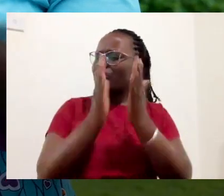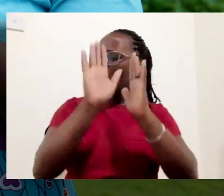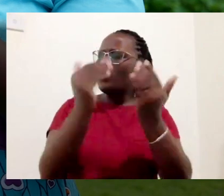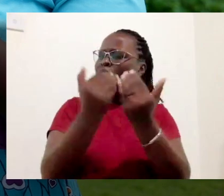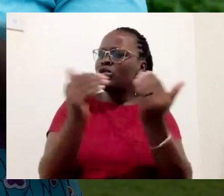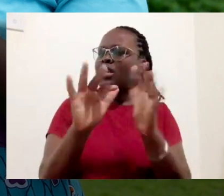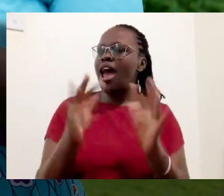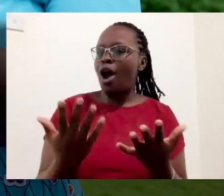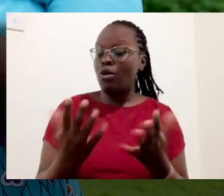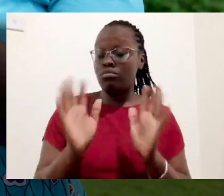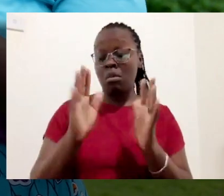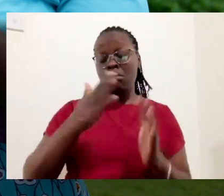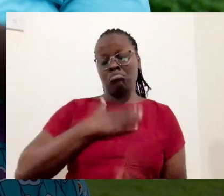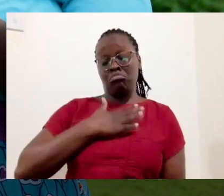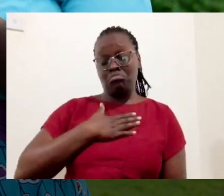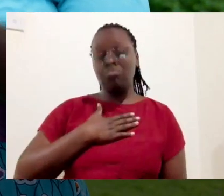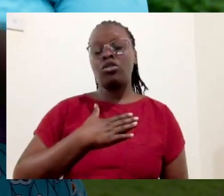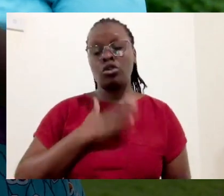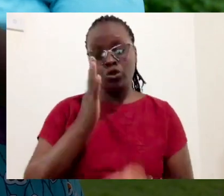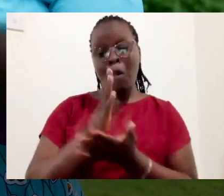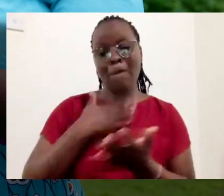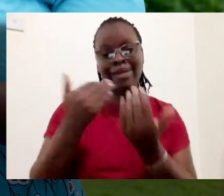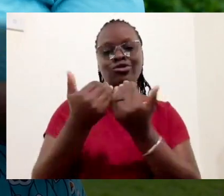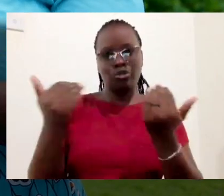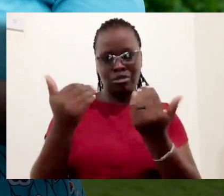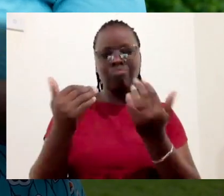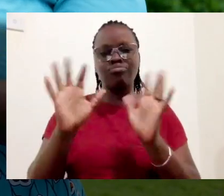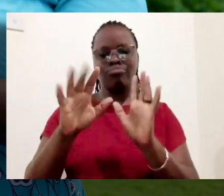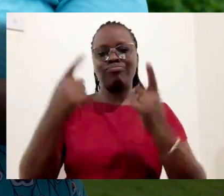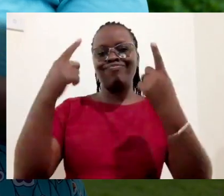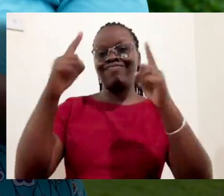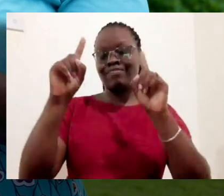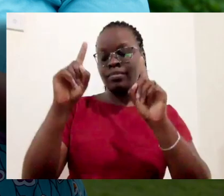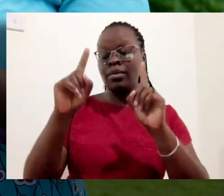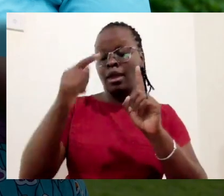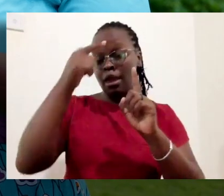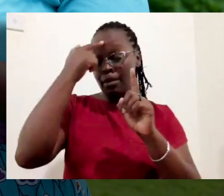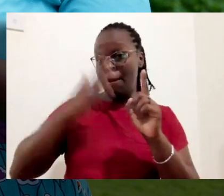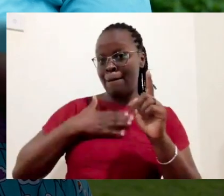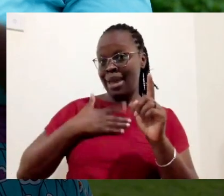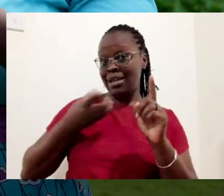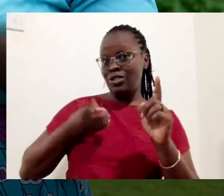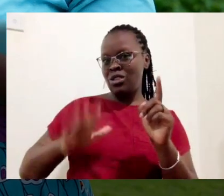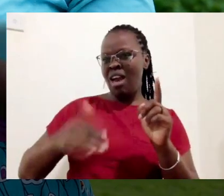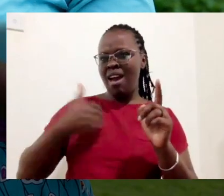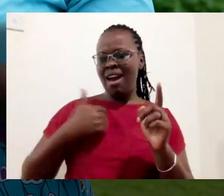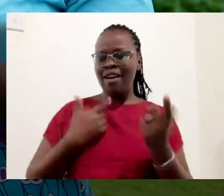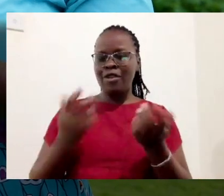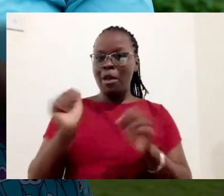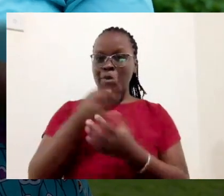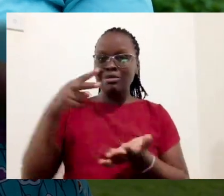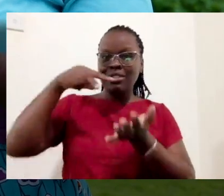wangu wamesaidika tangu waingie kwa huu mradi. Sababu kuna huyo msichana alikuwa hata hana courage ile ya kusimama mbele ya